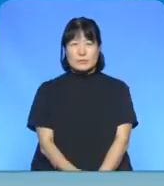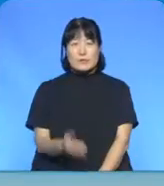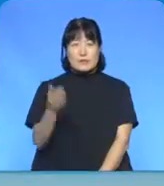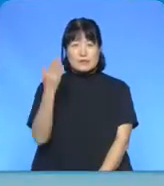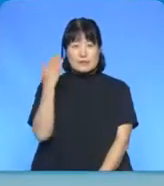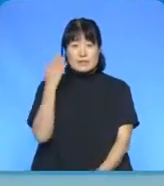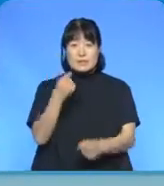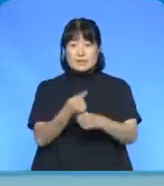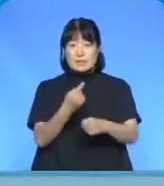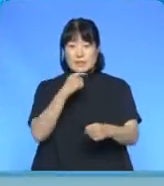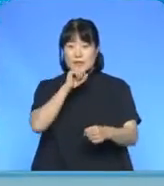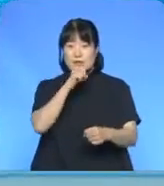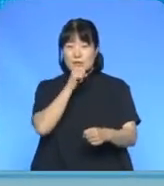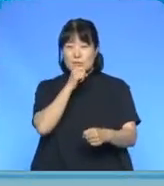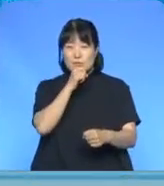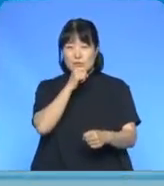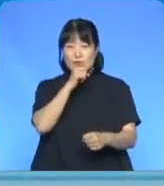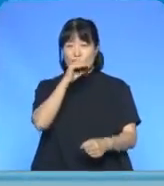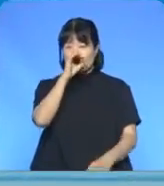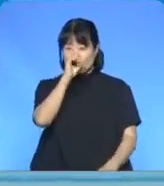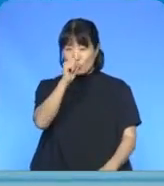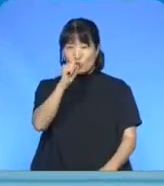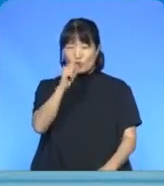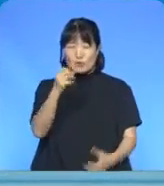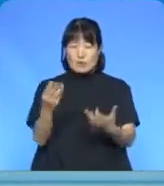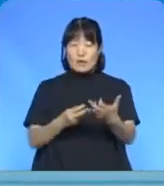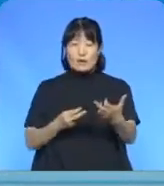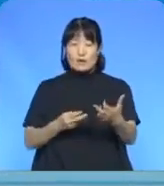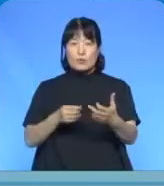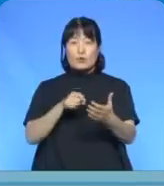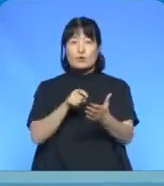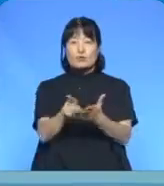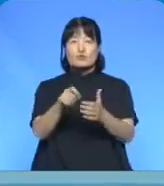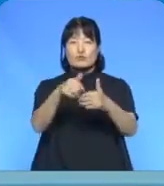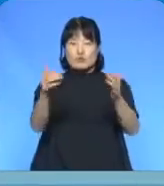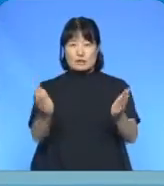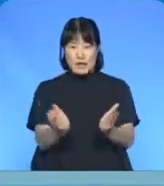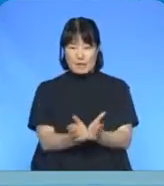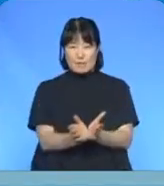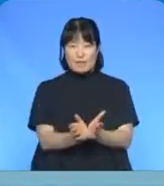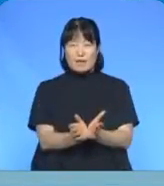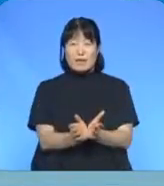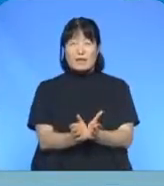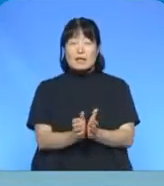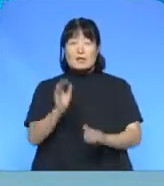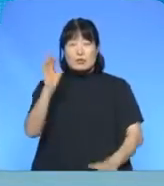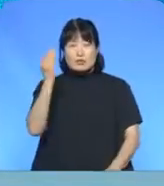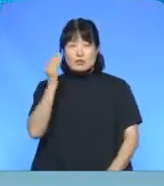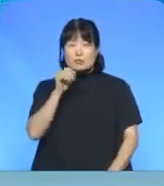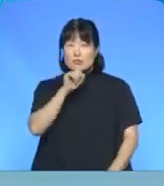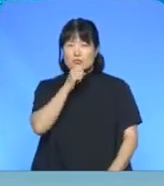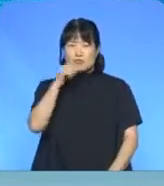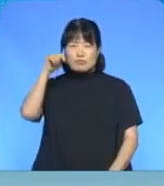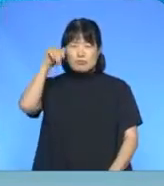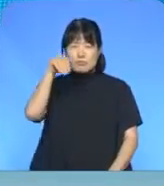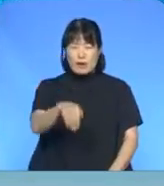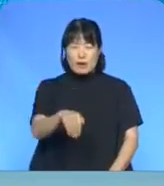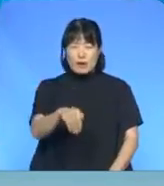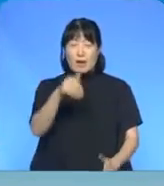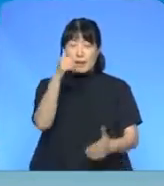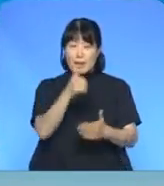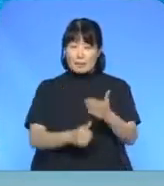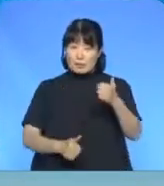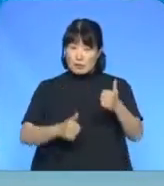지난 시즌 좋은 성적으로 올 시즌 기대를 높인 강원도민 프로축구단 강원FC가 최근 부진합니다. 남은